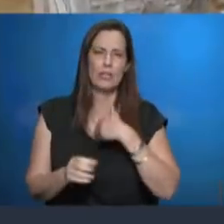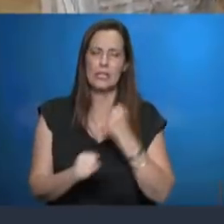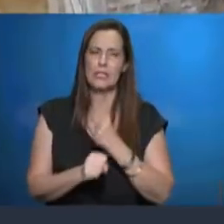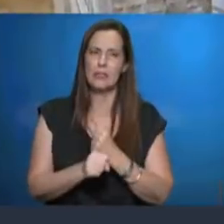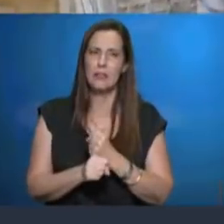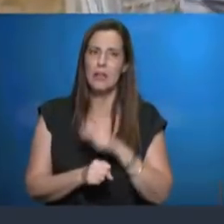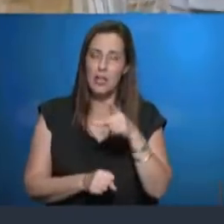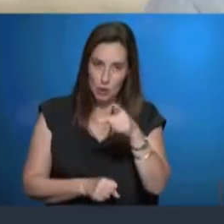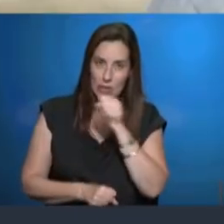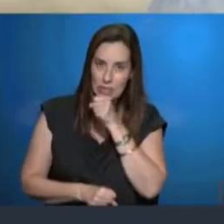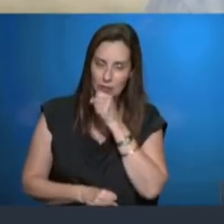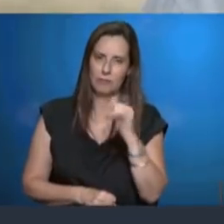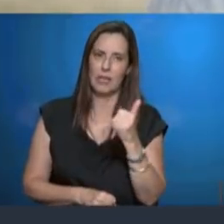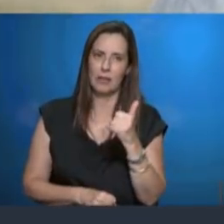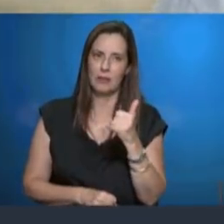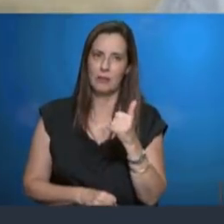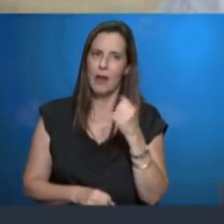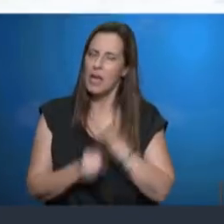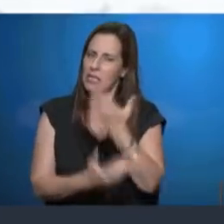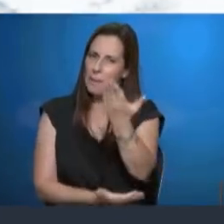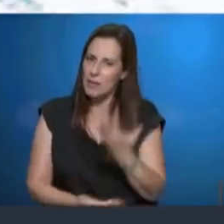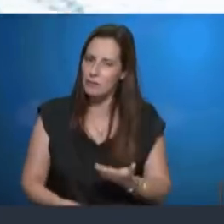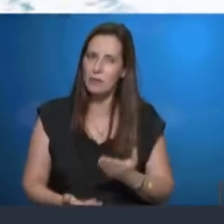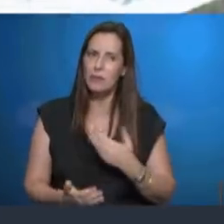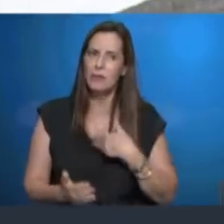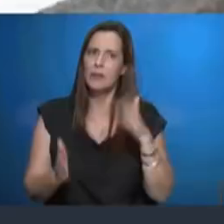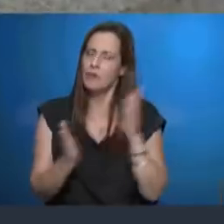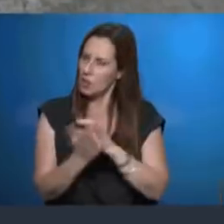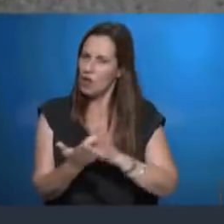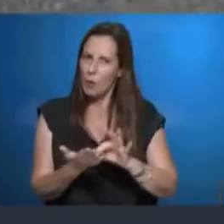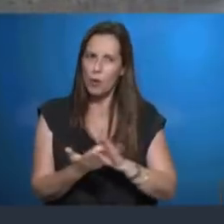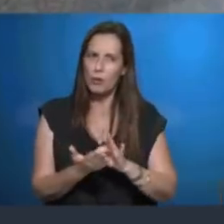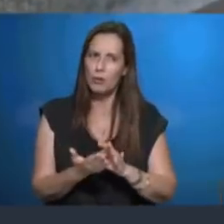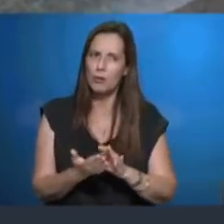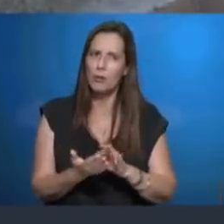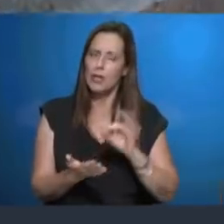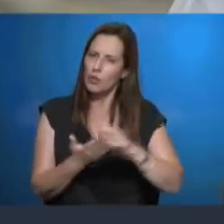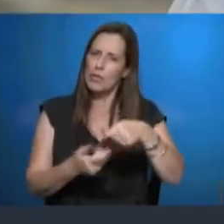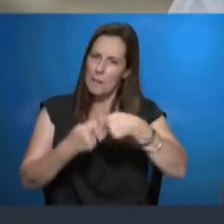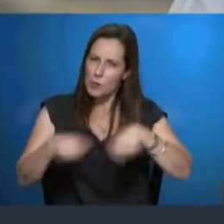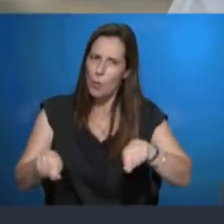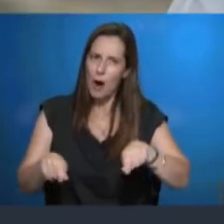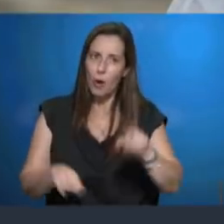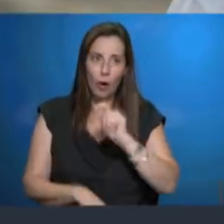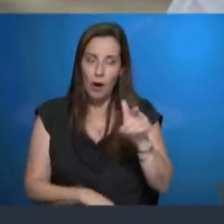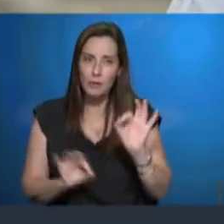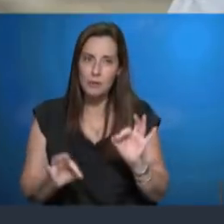זאת הסבתא? כן. עשיתי את המצבה, ביקש חשבונים. תכתוב שזה במזומן. הוא לא שילם